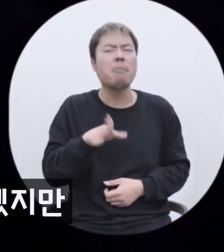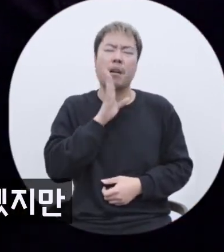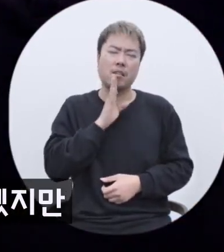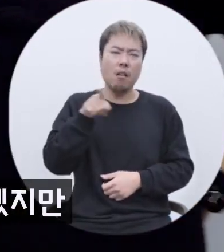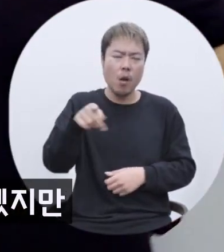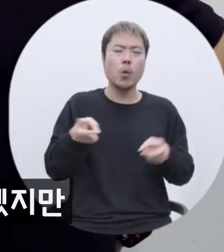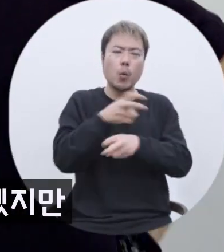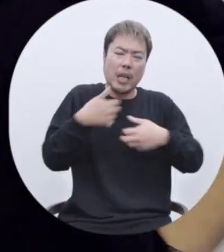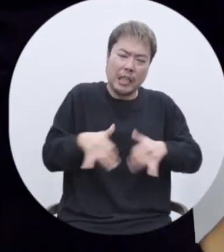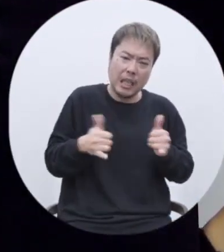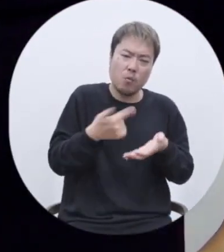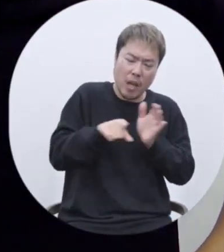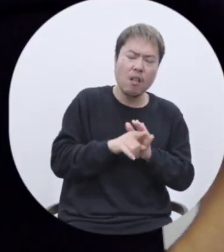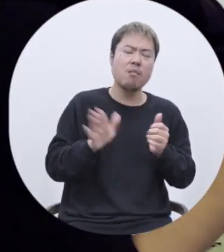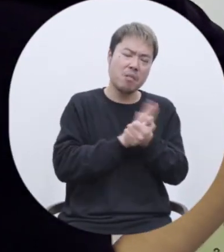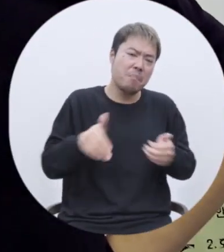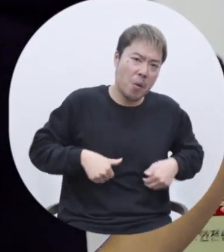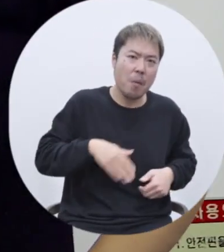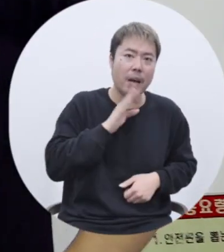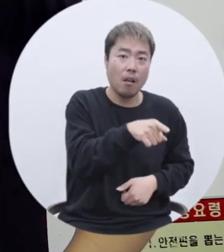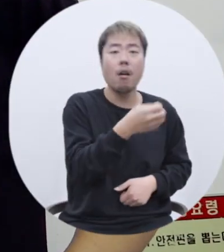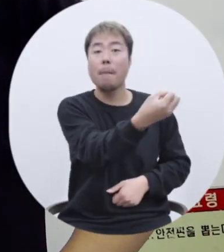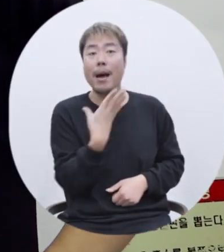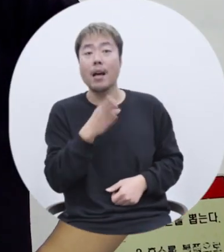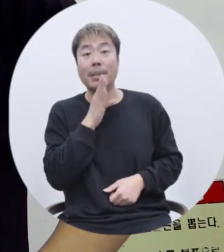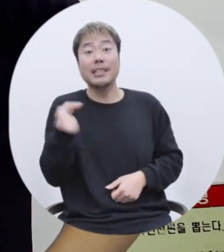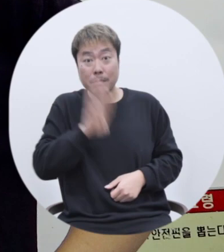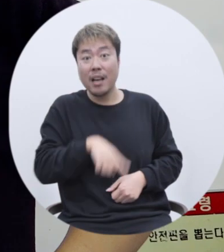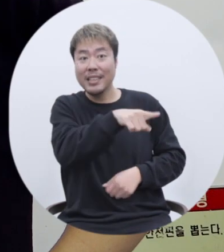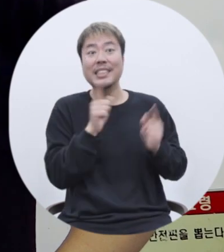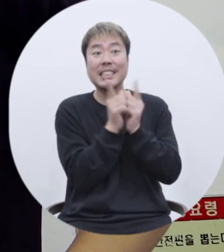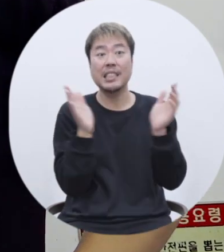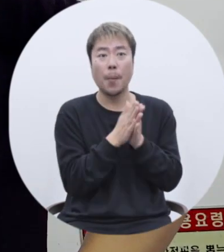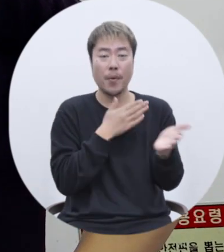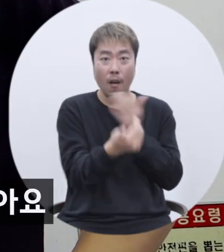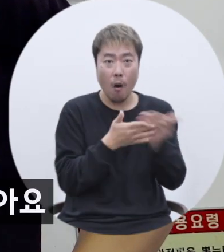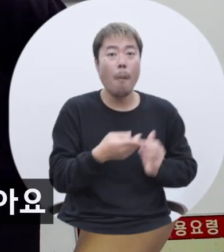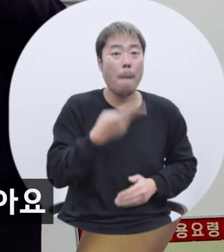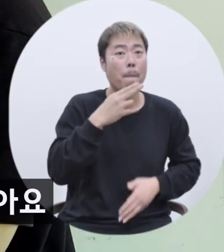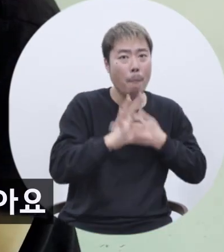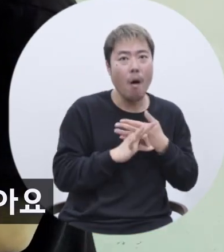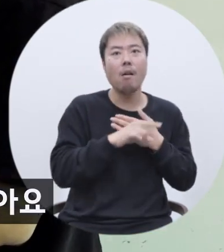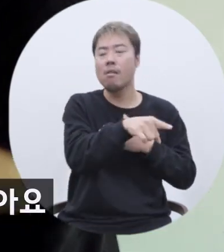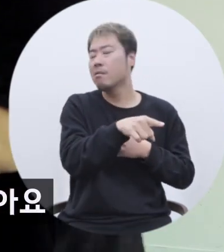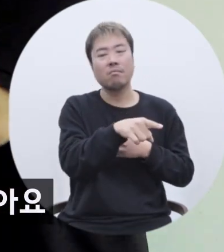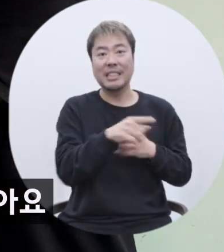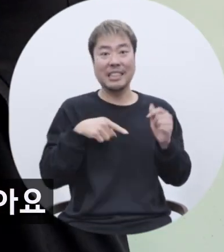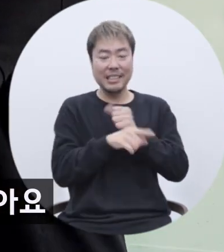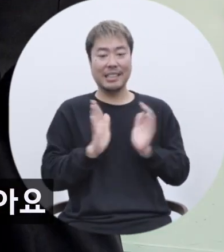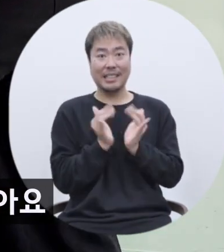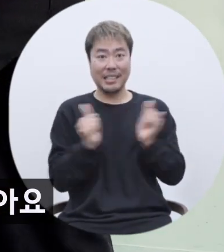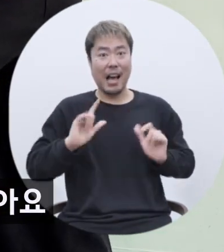라고 생각하겠지만, 그런 걸 일상에서 고민한다든지 아니면 어떤 문제의식을 가진다든지 이런 거는 당사가